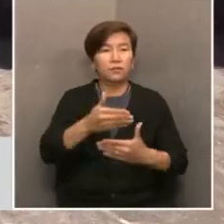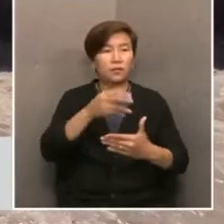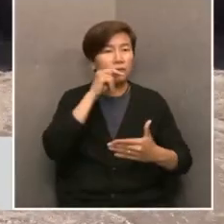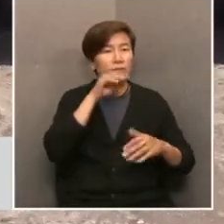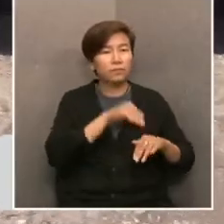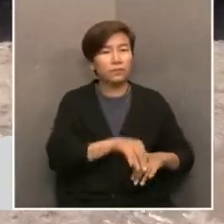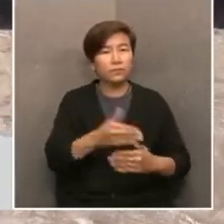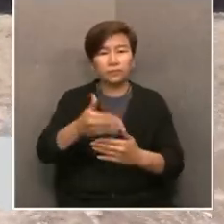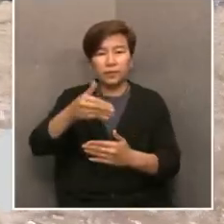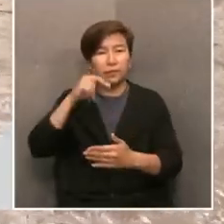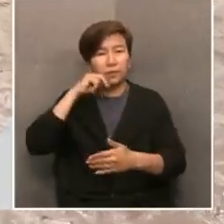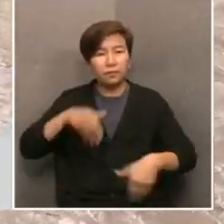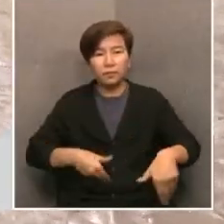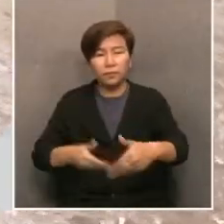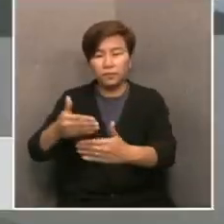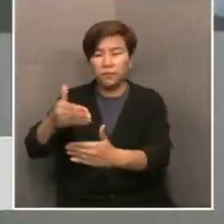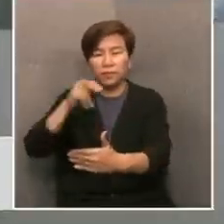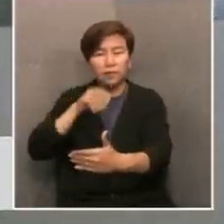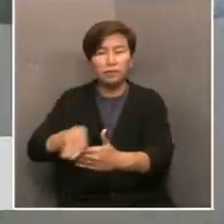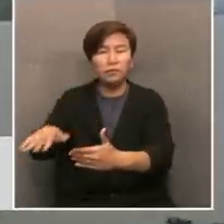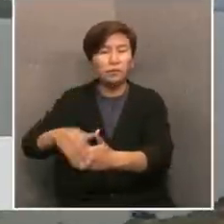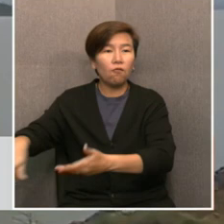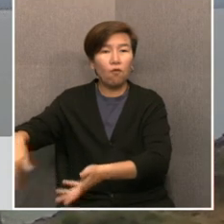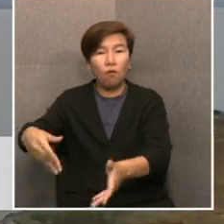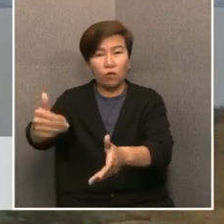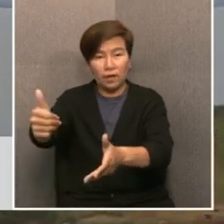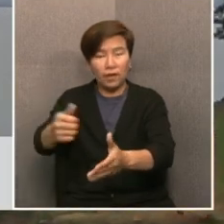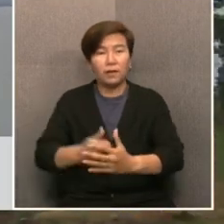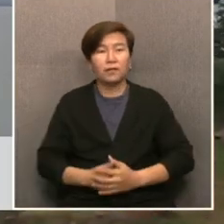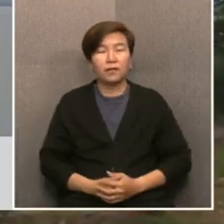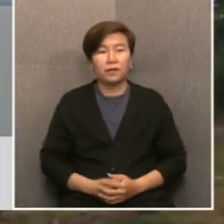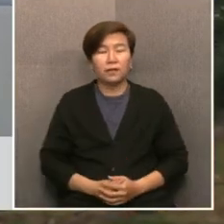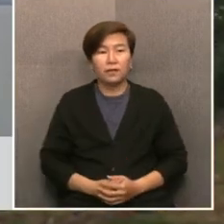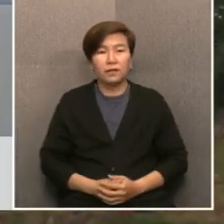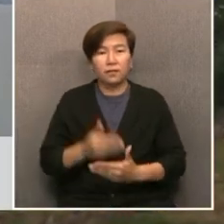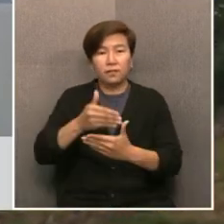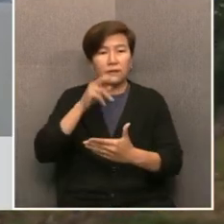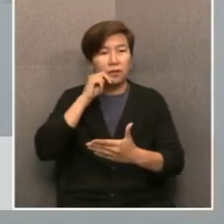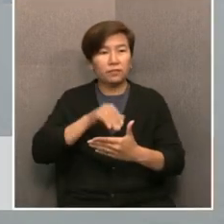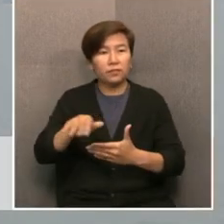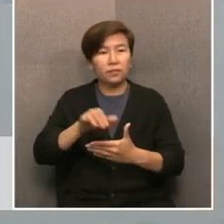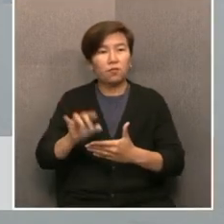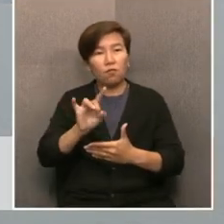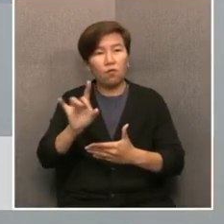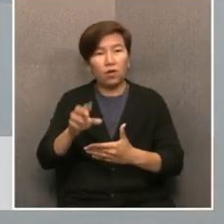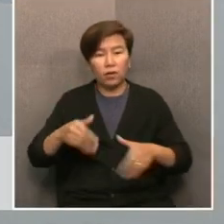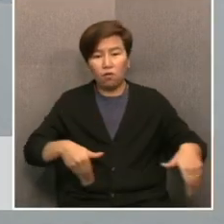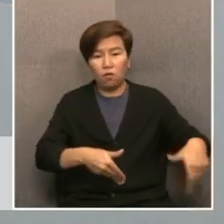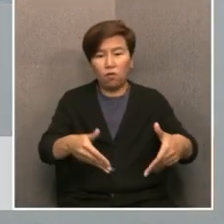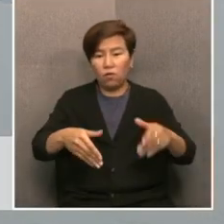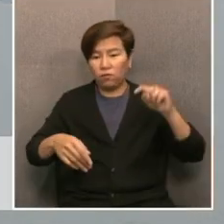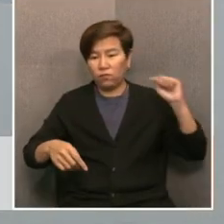ปนะครับคราวนี้ถ้าเราจะเพิ่มประสิทธิภาพจริงๆก็คือเราส่งน้ำไปเนี่ย100เนี่ยมีการใช้น้ำซ้ายขวาของคลองเนี่ยน้ำมัน